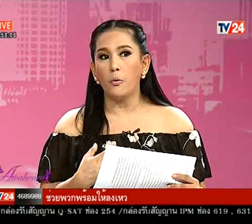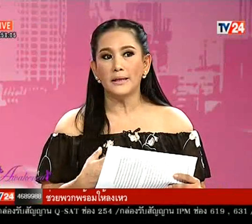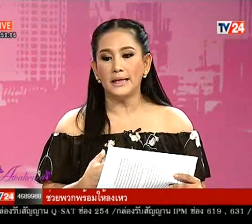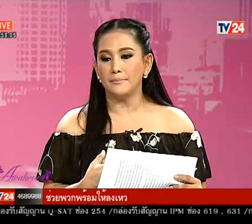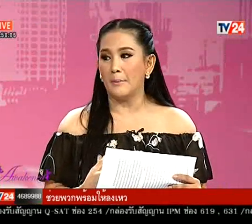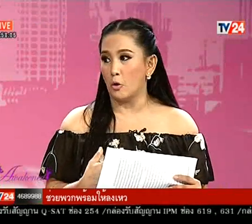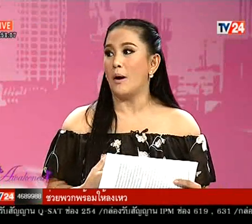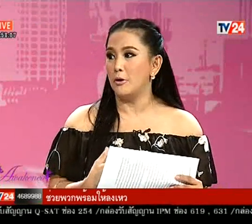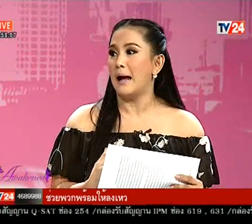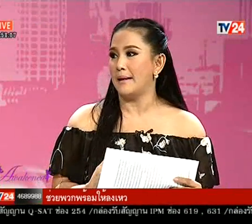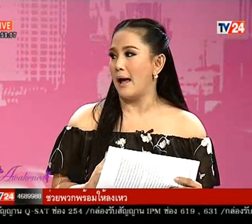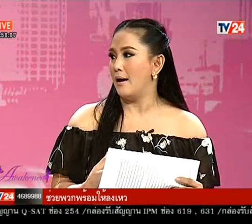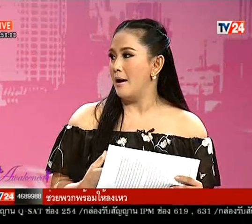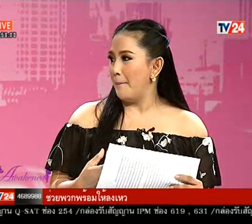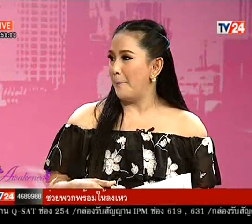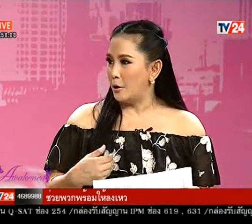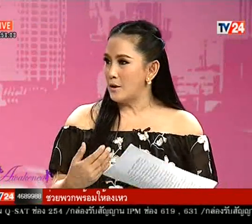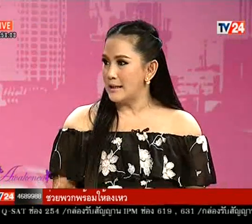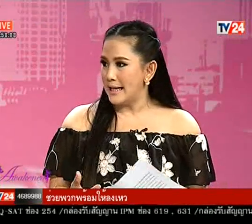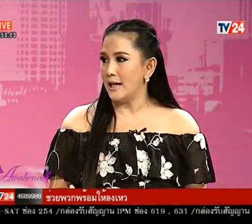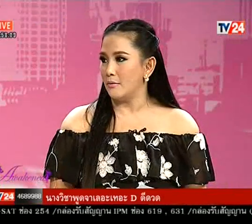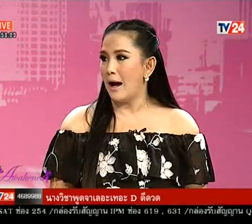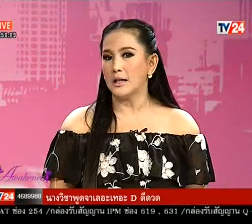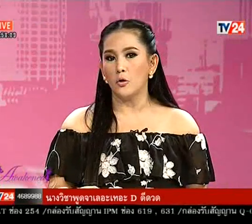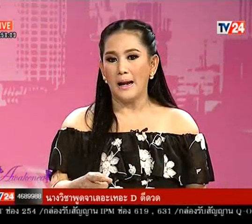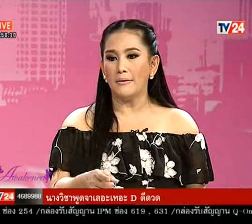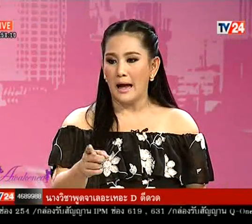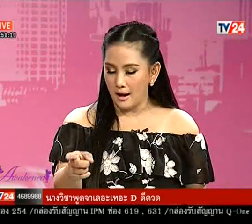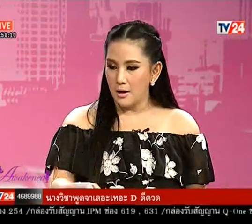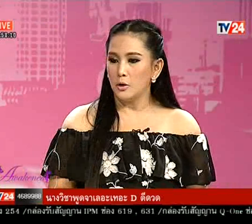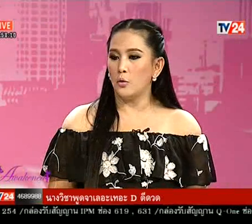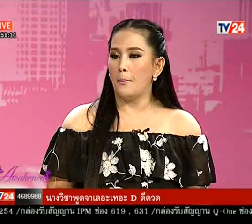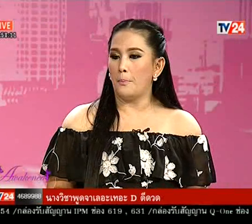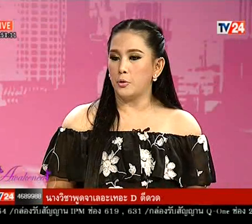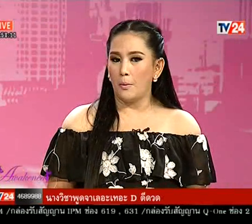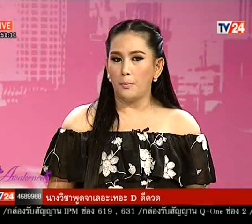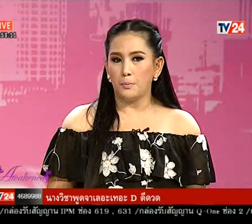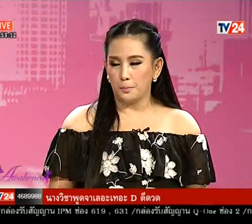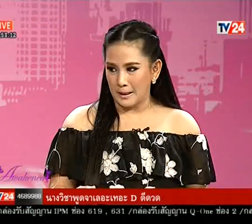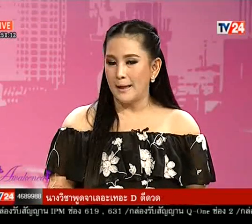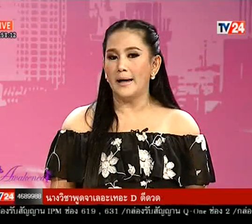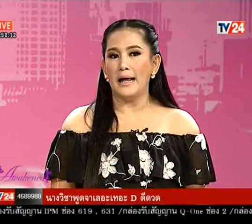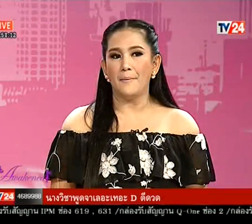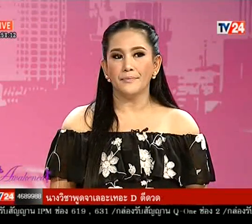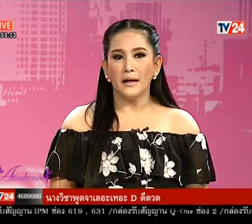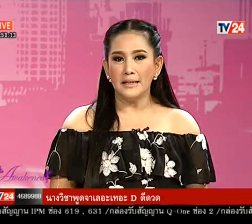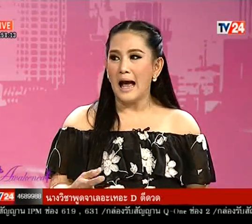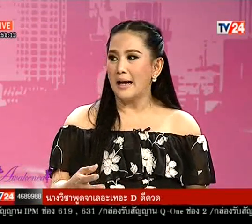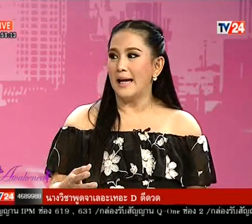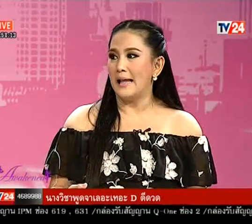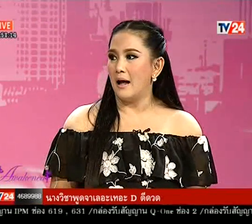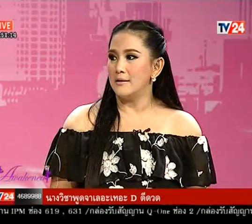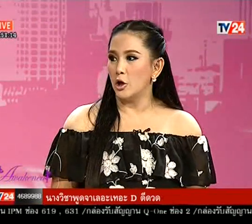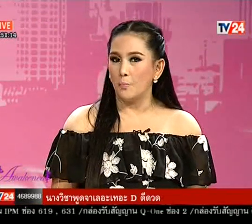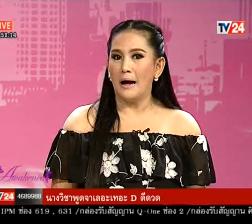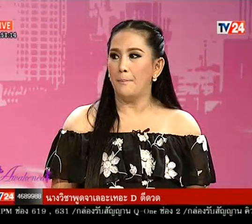ตัวของผู้ที่ดำรงความยุติธรรมเนี่ยไปดูจริงๆว่าสรุปแล้วเนี่ย ป่วยจริงไหม ตัวจำเลยเนี่ยที่อ้